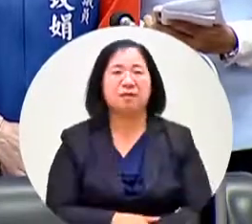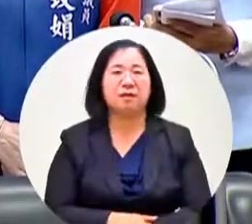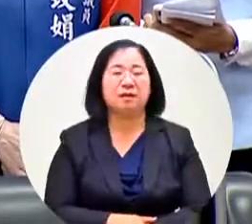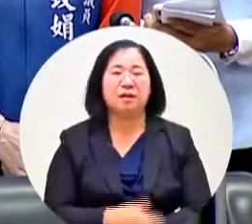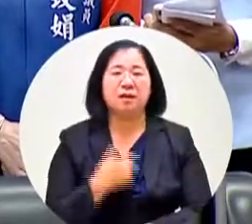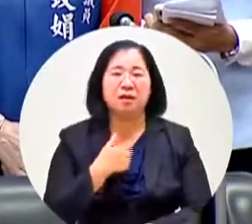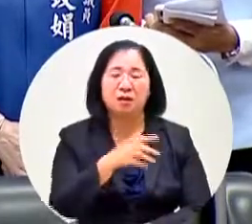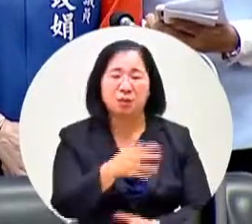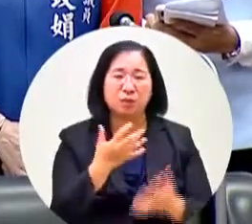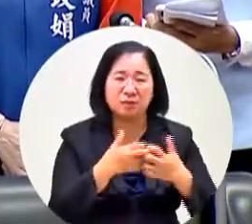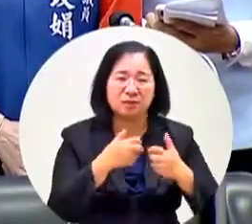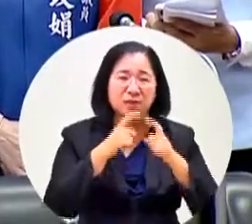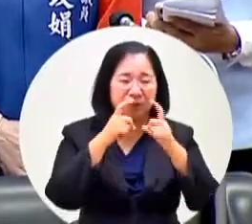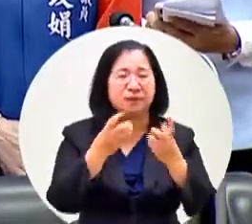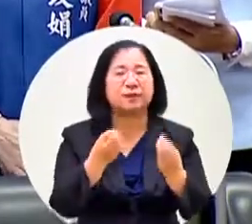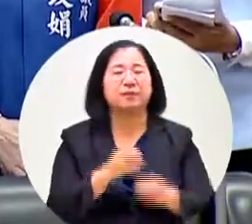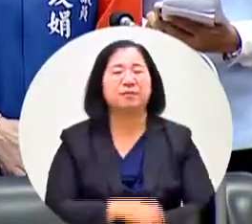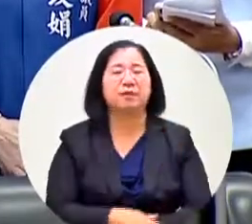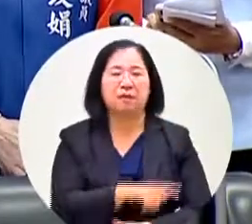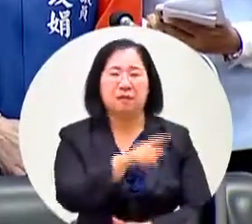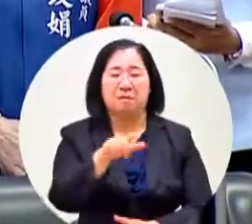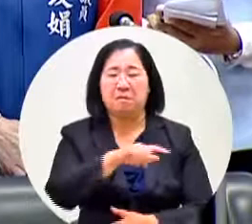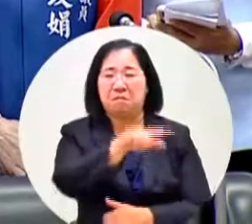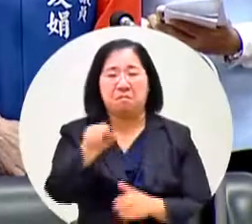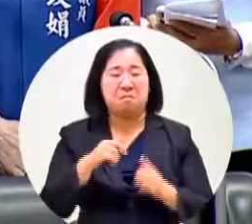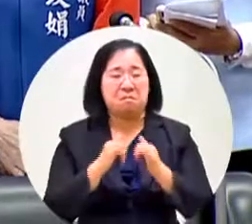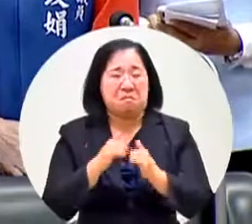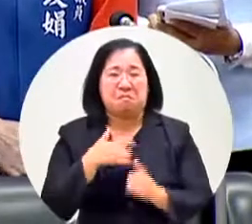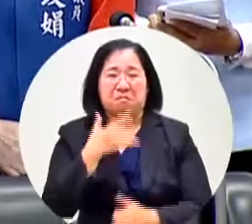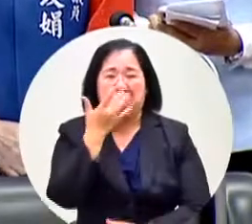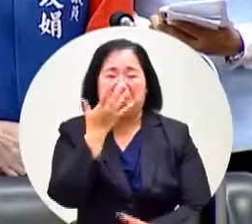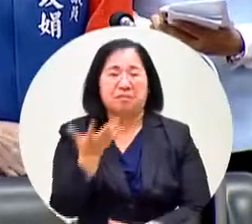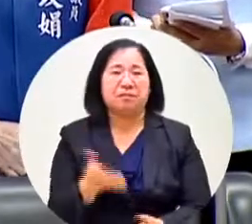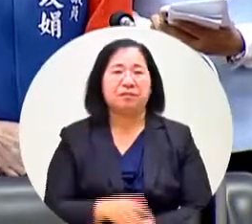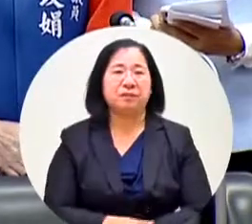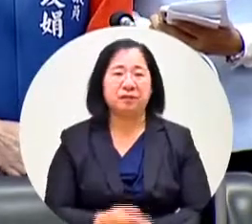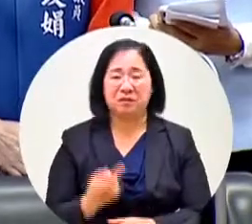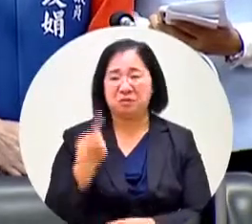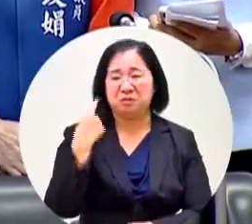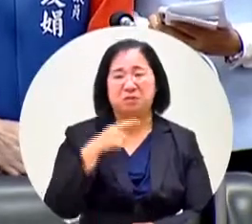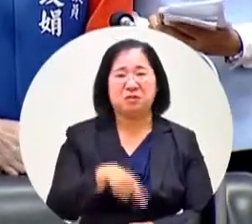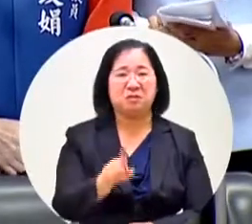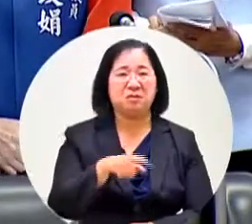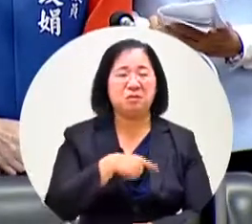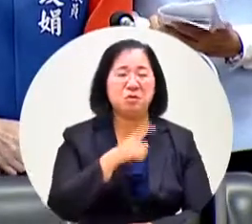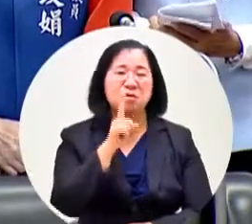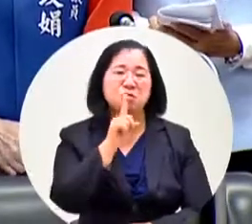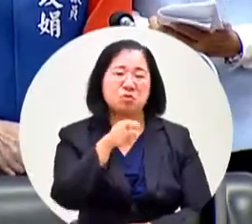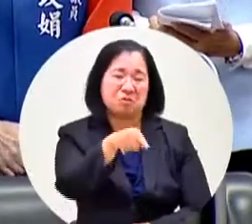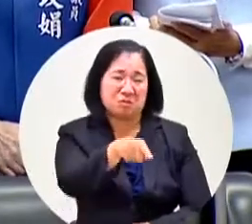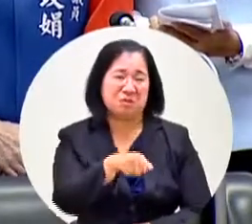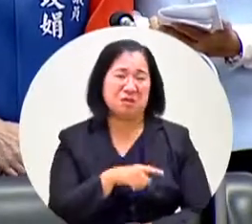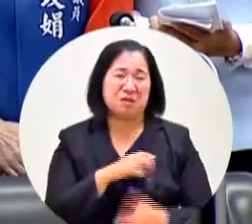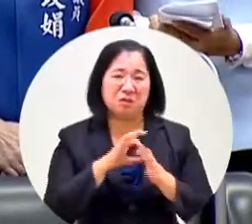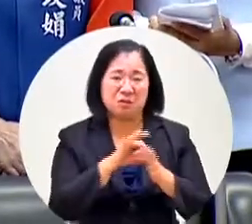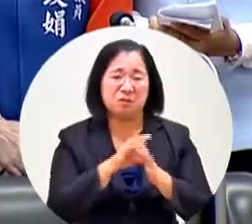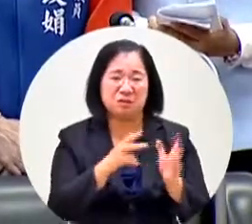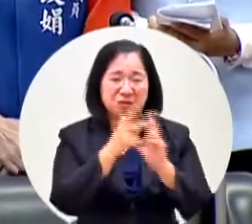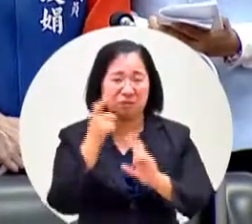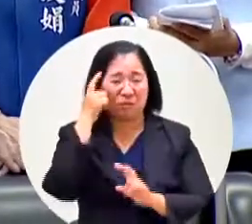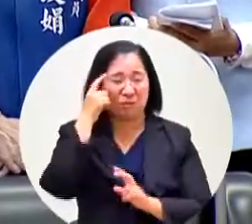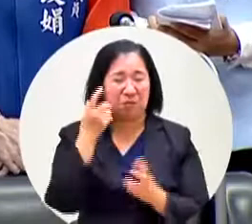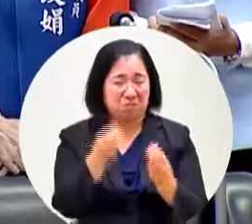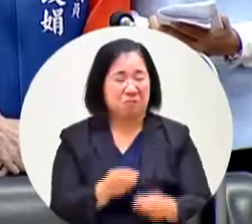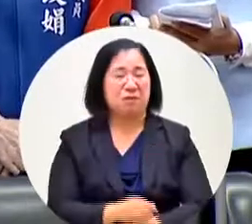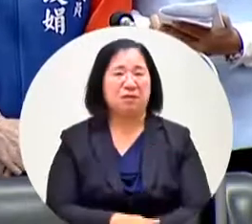雄来投资。这你若无讲，无人让你有机会讲，嘛无人知影，是不是？再者，昨天还有说